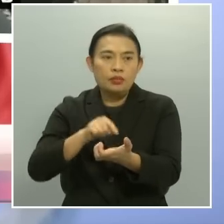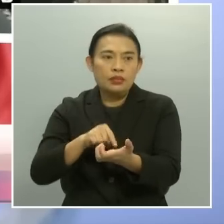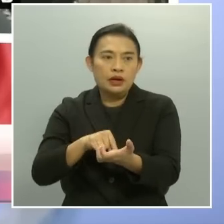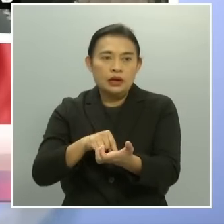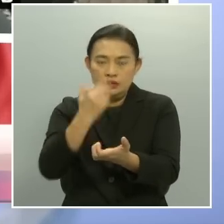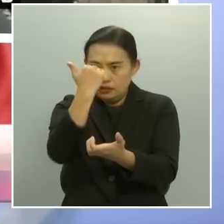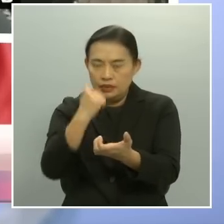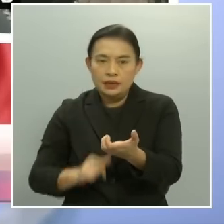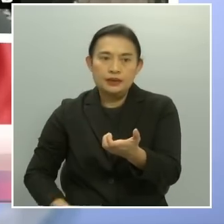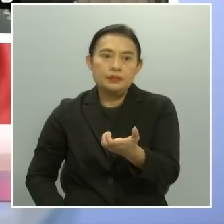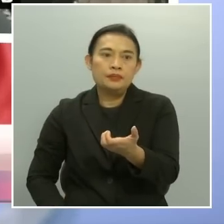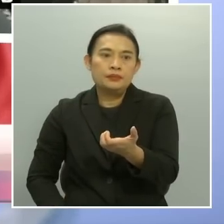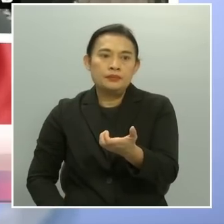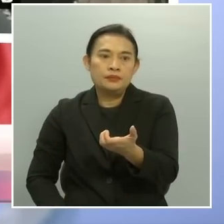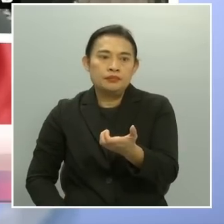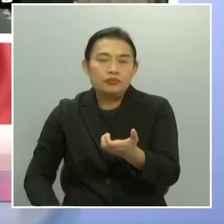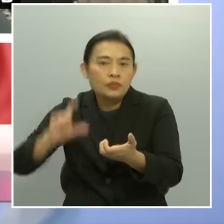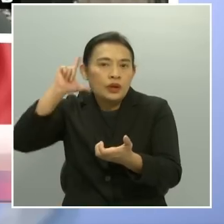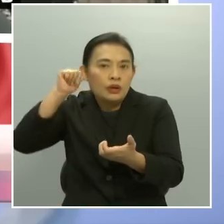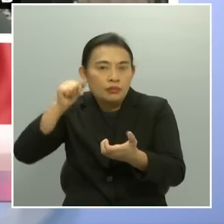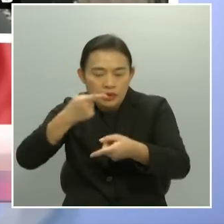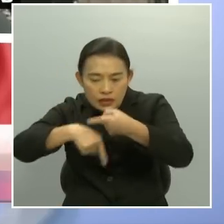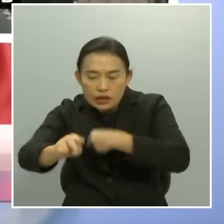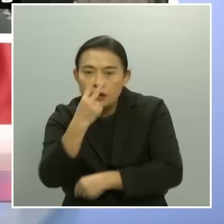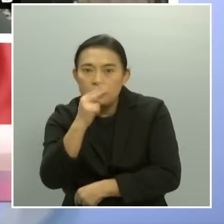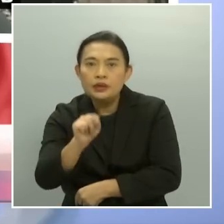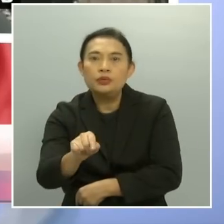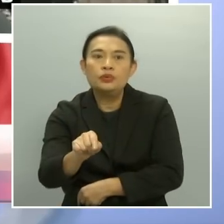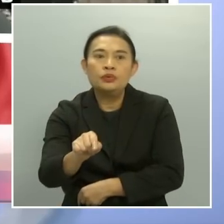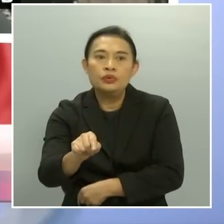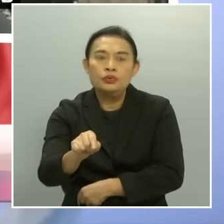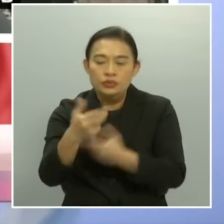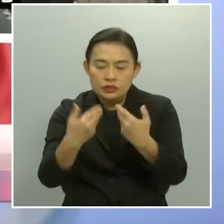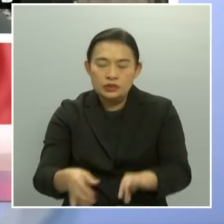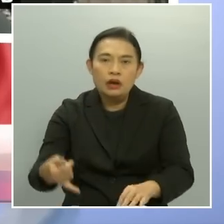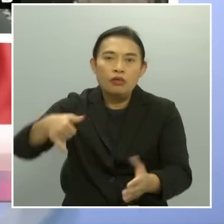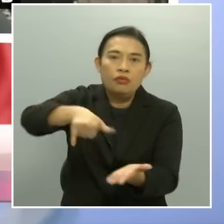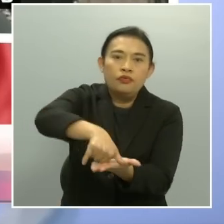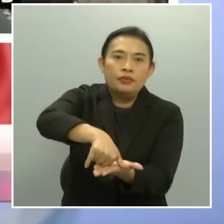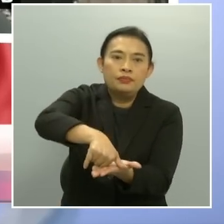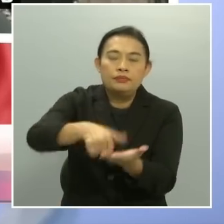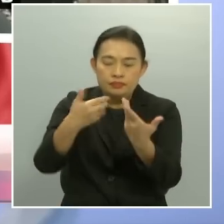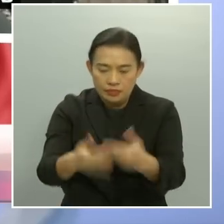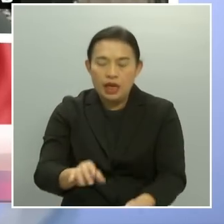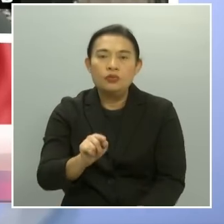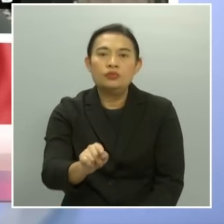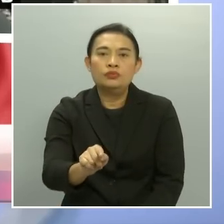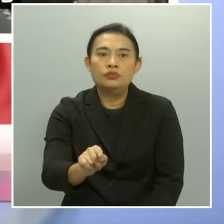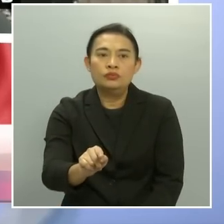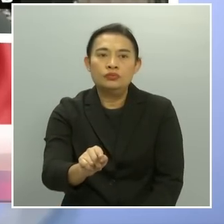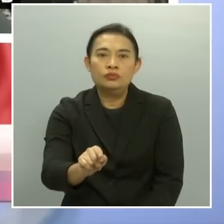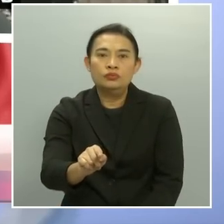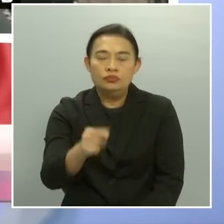าแม่ก็เลยไปเข้าไปดูเขาปรากฏว่าเขาฟุบอยู่ที่พื้นแล้วนะคะเสร็จแล้วแม่ก็เ